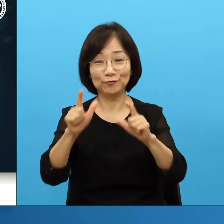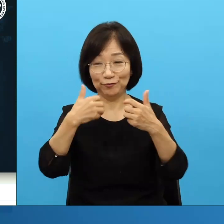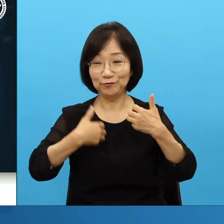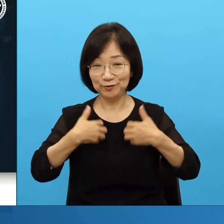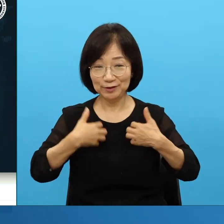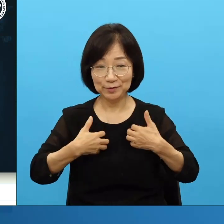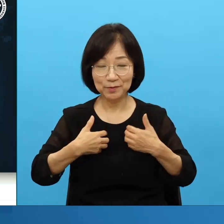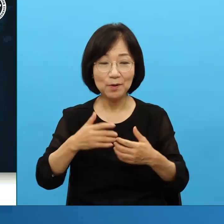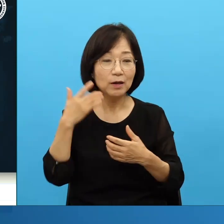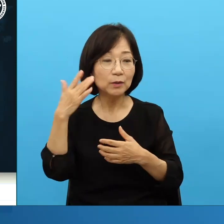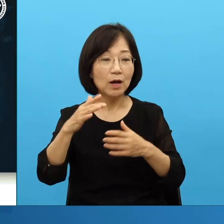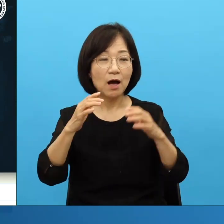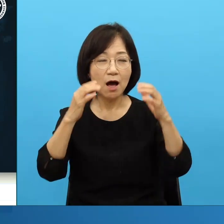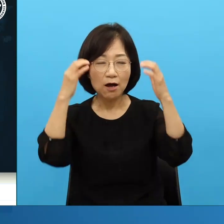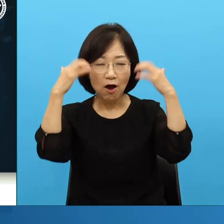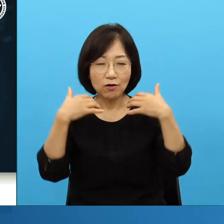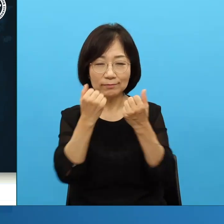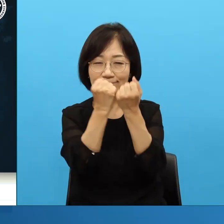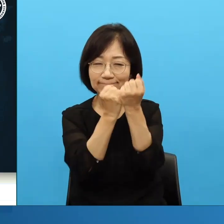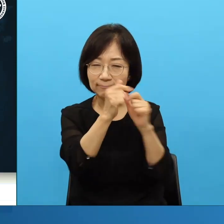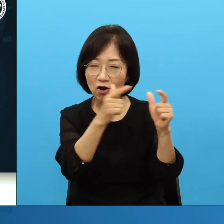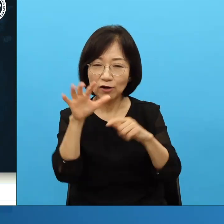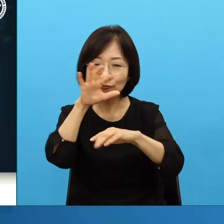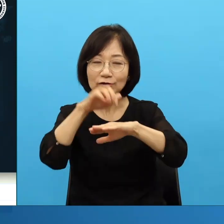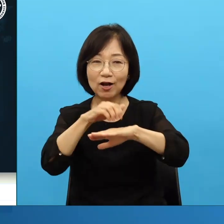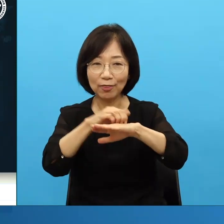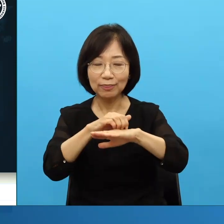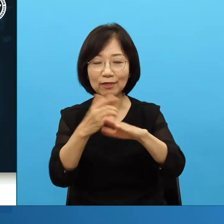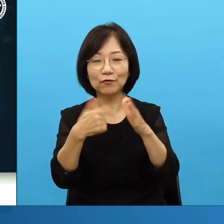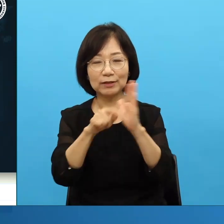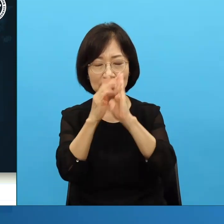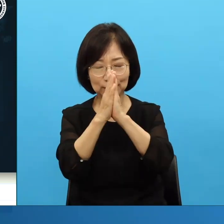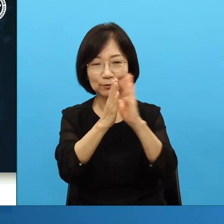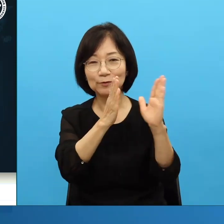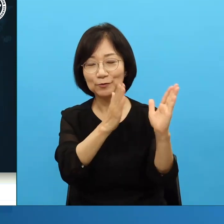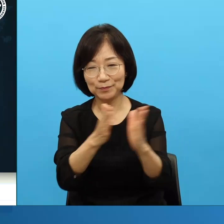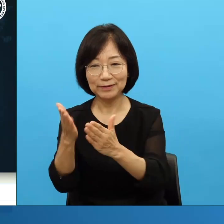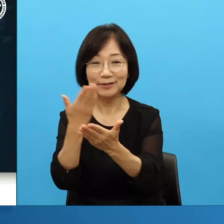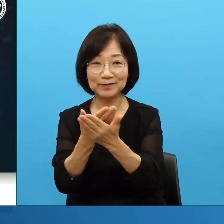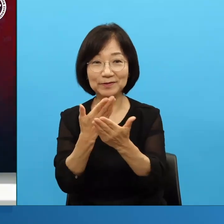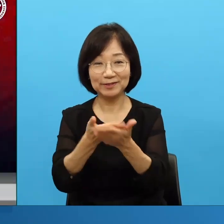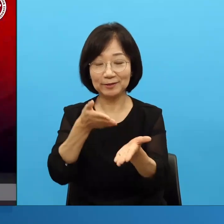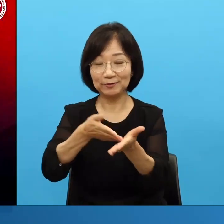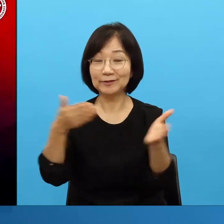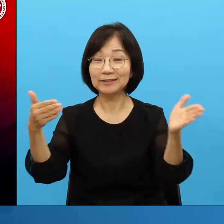훈련들을 준비하는 시간 되시기 바랍니다. 뉴스를 마칩니다. 고맙습니다.